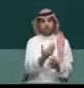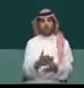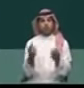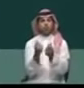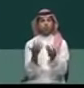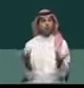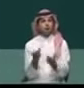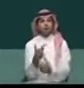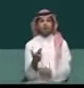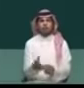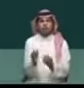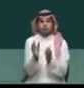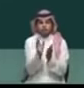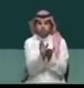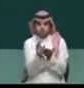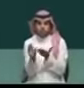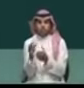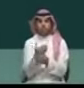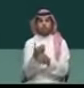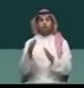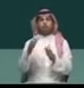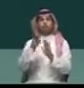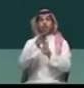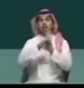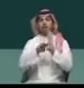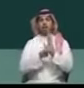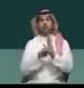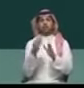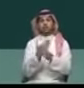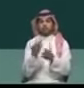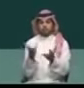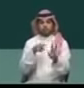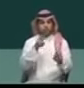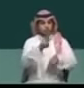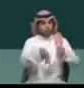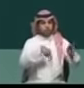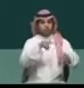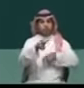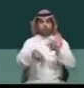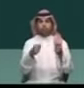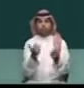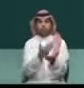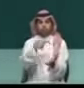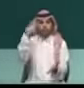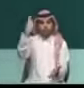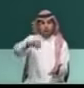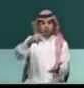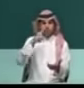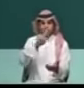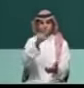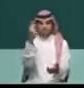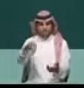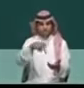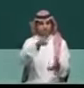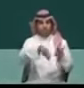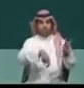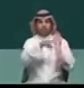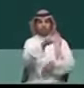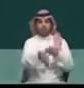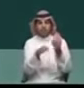المبلغ يمثل جزءا من إيرادات البرنامج التي جرى تحصيلها من الرسوم المفروضة على الأراضي البيضاء داخل